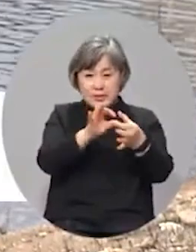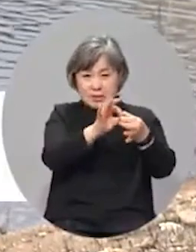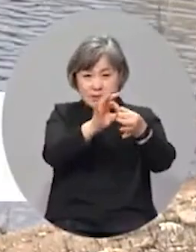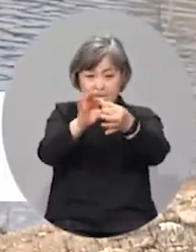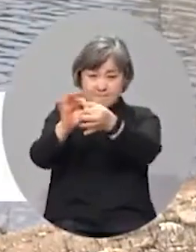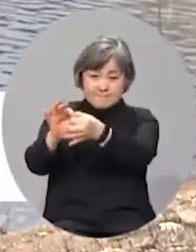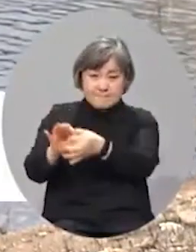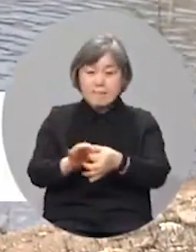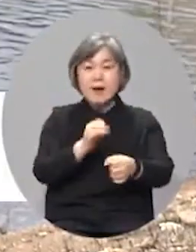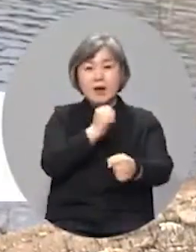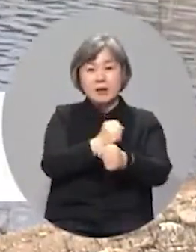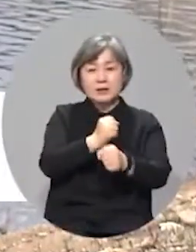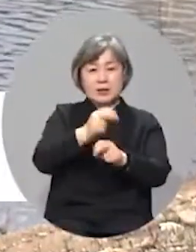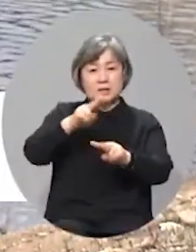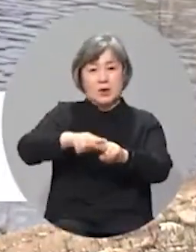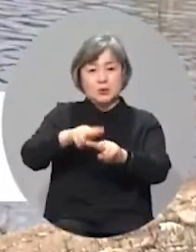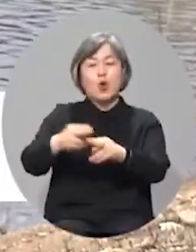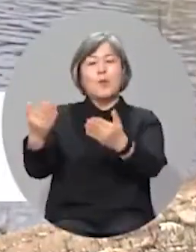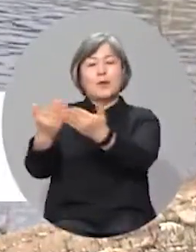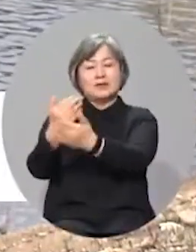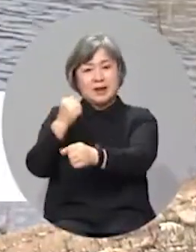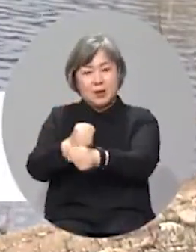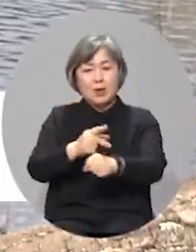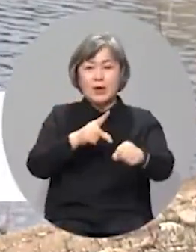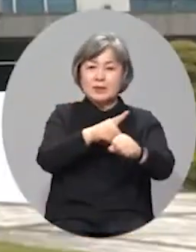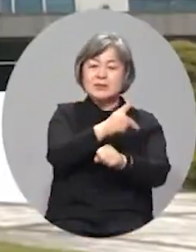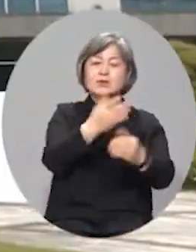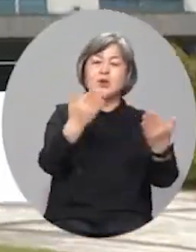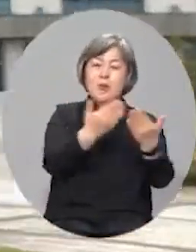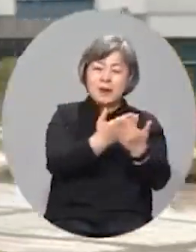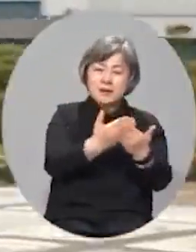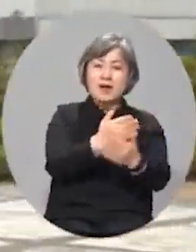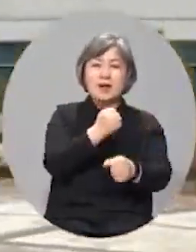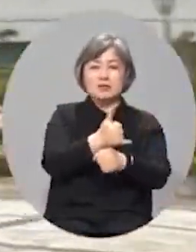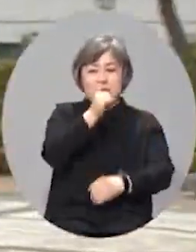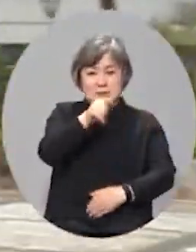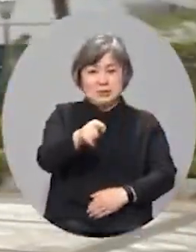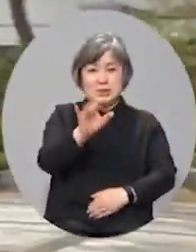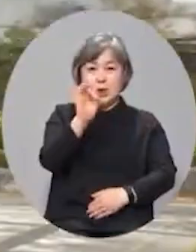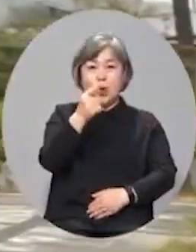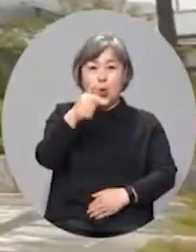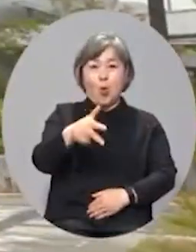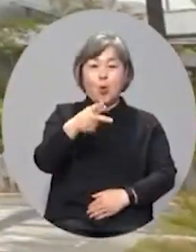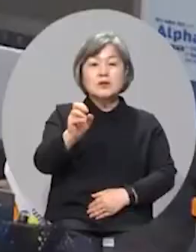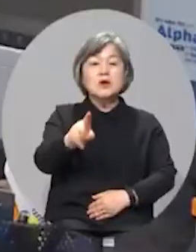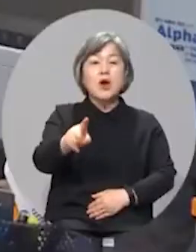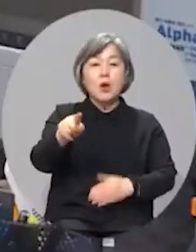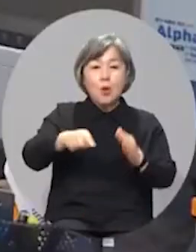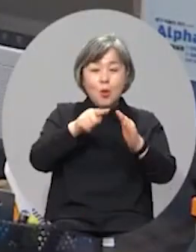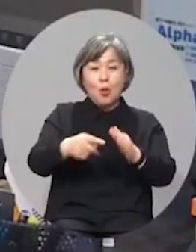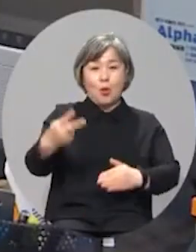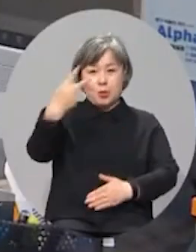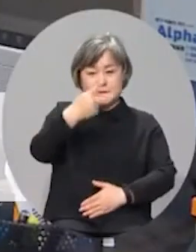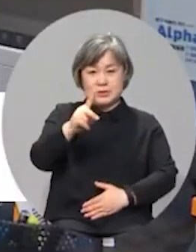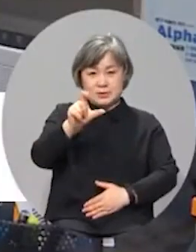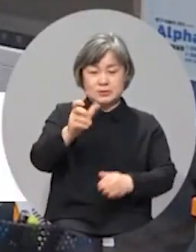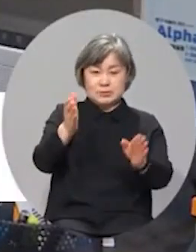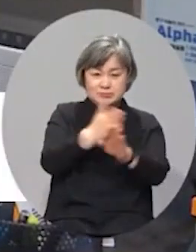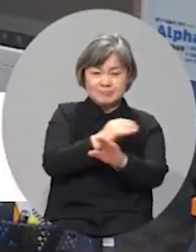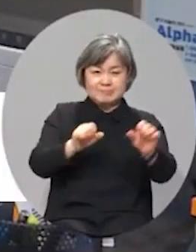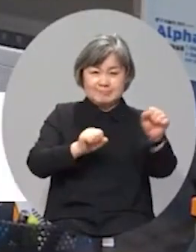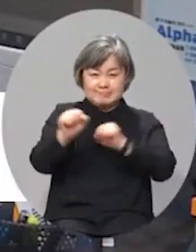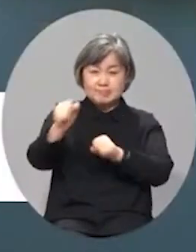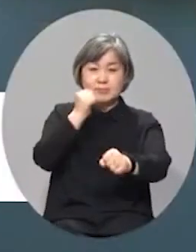루트를 개발해서 정읍도 발전하고 임실도 발전하는 옥정호 르네상스라는 이름으로 지난 2015년부터